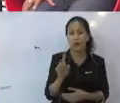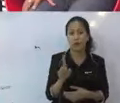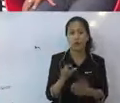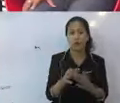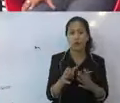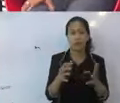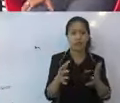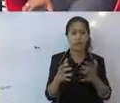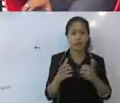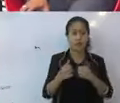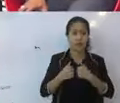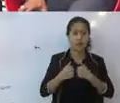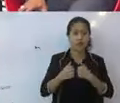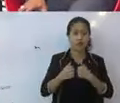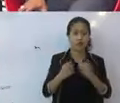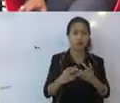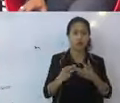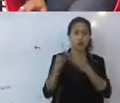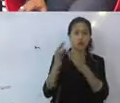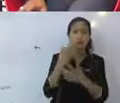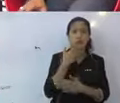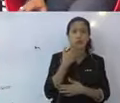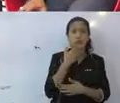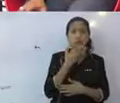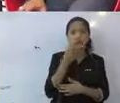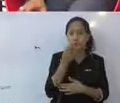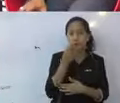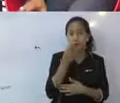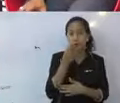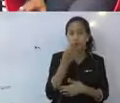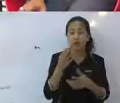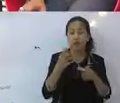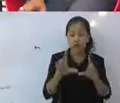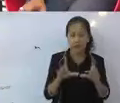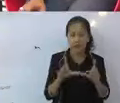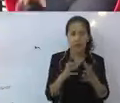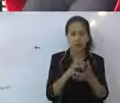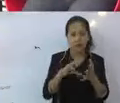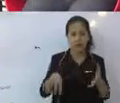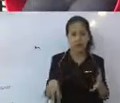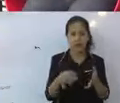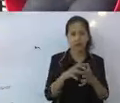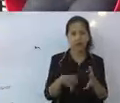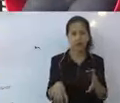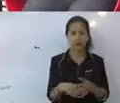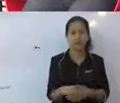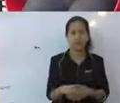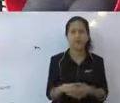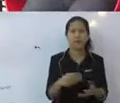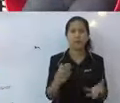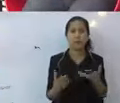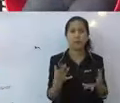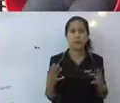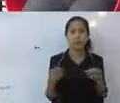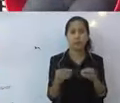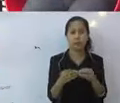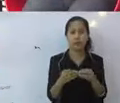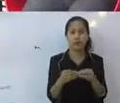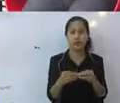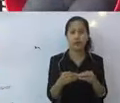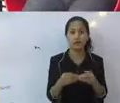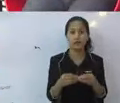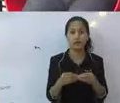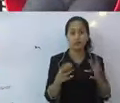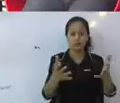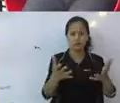dapat. Niya? Iwasan niya yung mga hindi mga dapat. Mga food habits. Para doon at least, tayo mag-start. Kasi baka mas lalo siyang doon mag, ano eh,